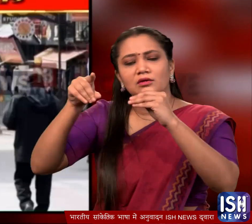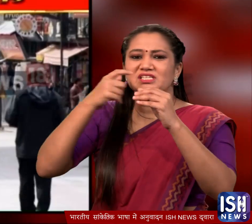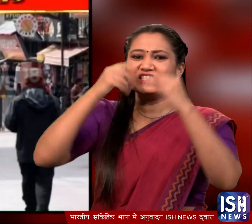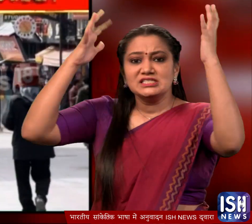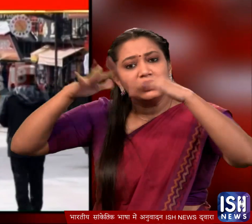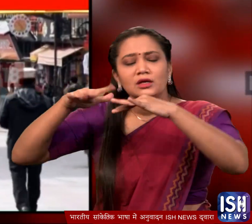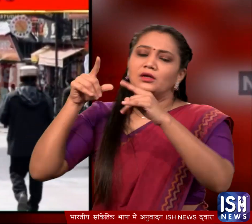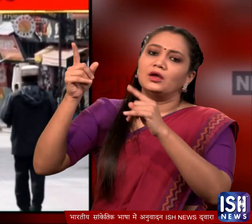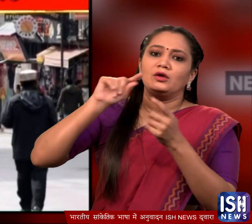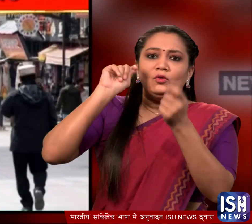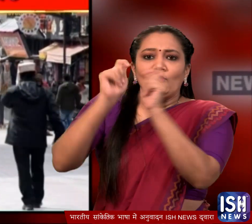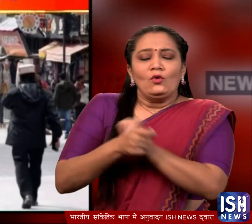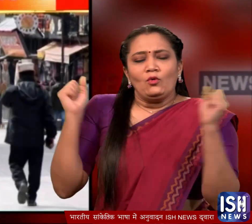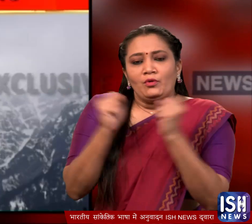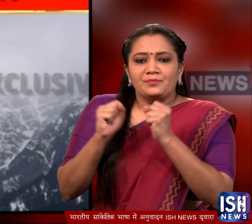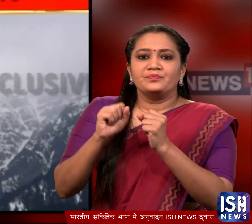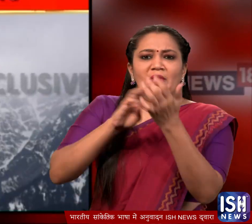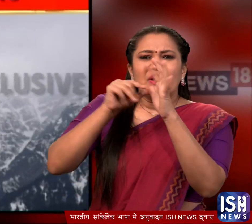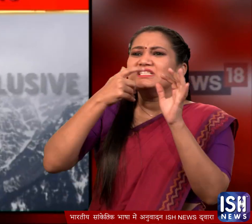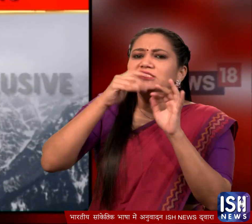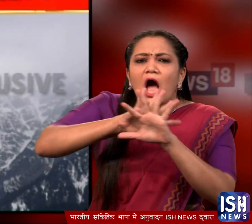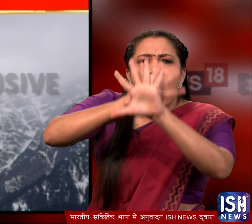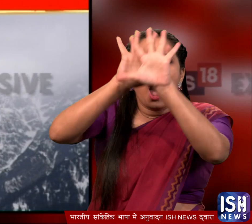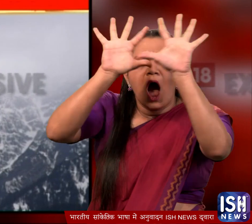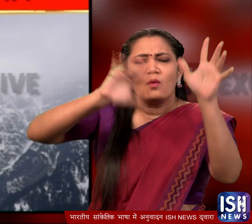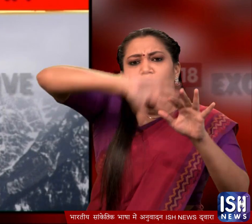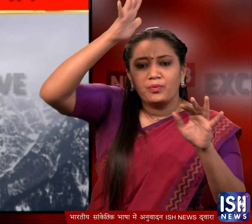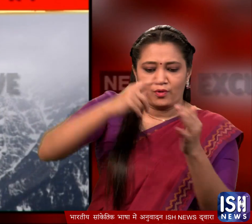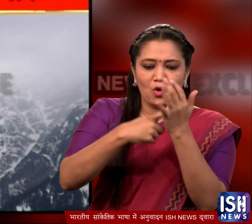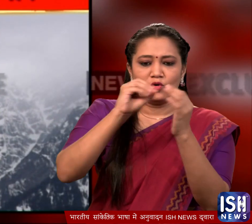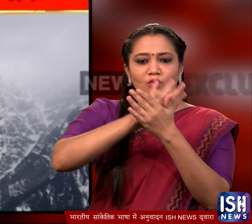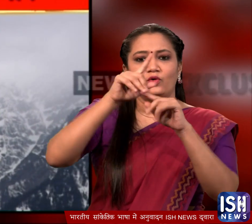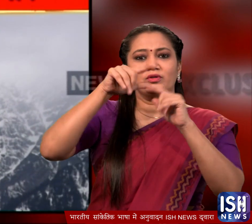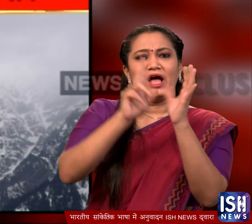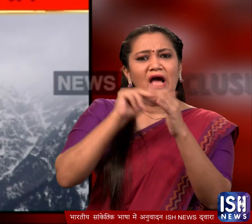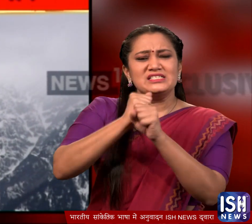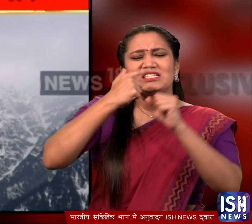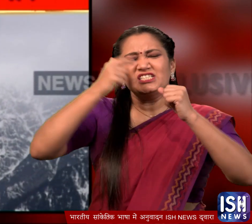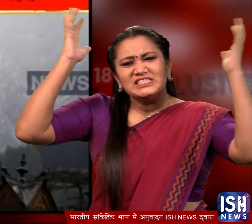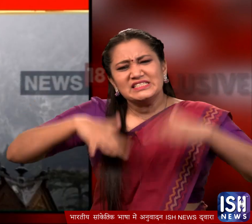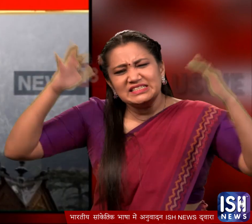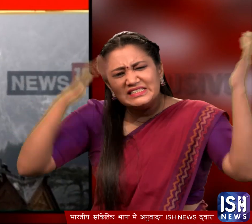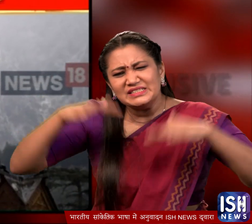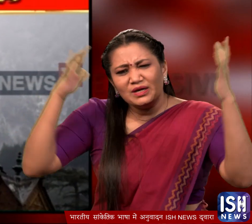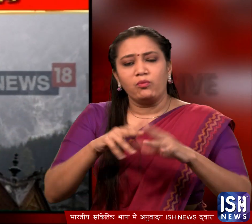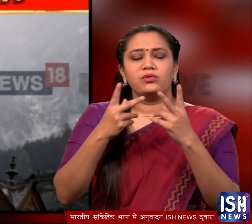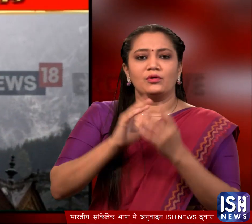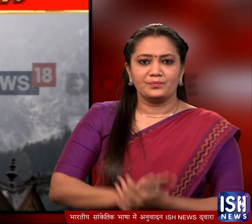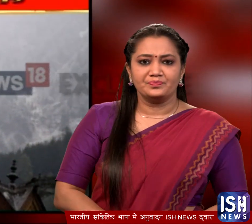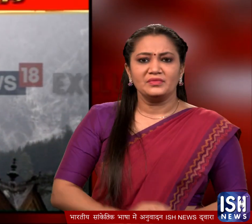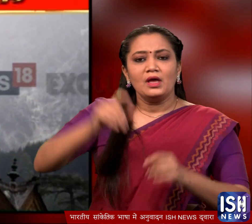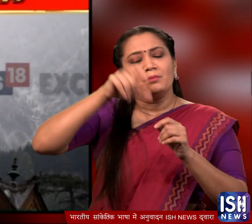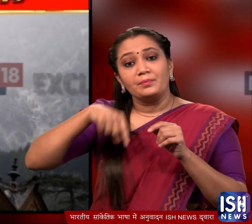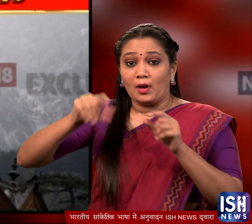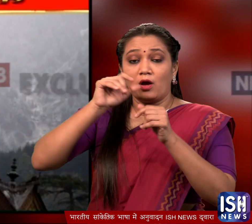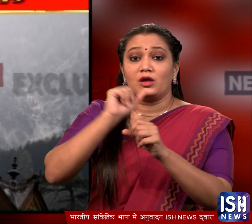दिया। मौसम ने करवट ली तो मनाली की पहाड़ियां पूरी तरह सफेद होंगी। रोहतांग पास में भी खूब बर्फ गिरी। मौसम के बदले मिजाज को देखते हुए